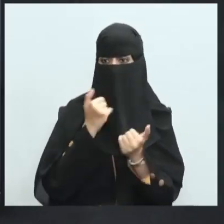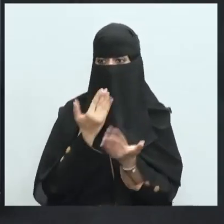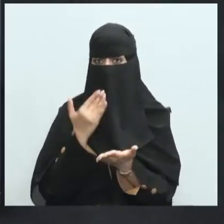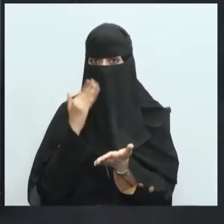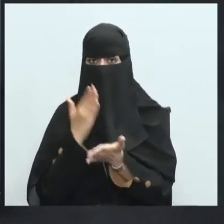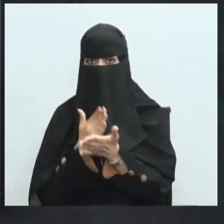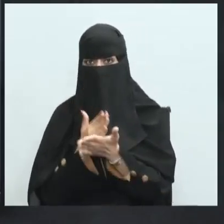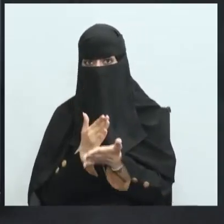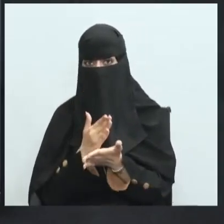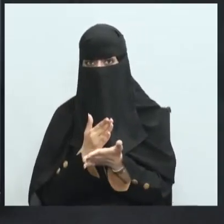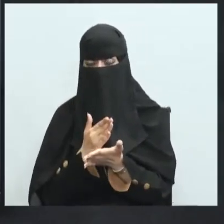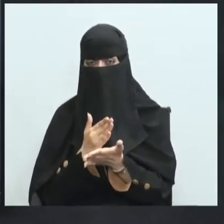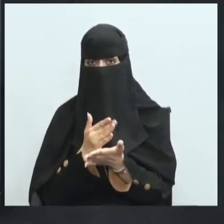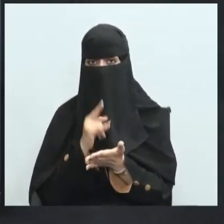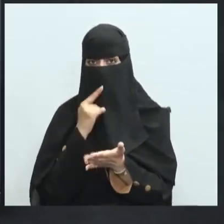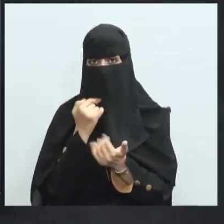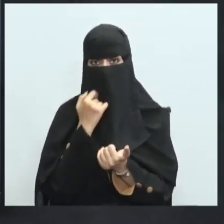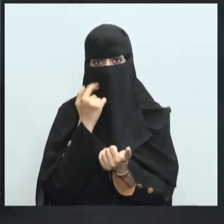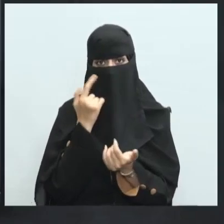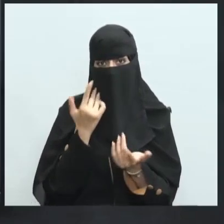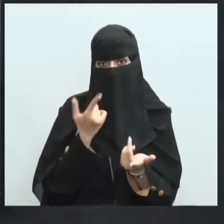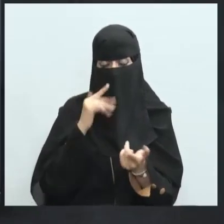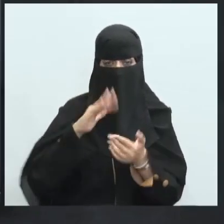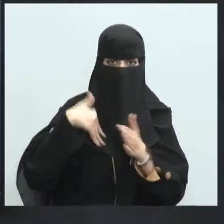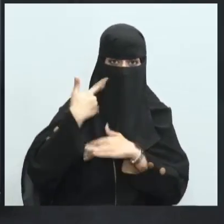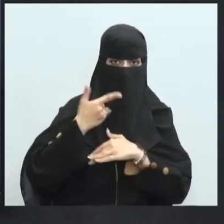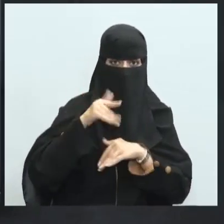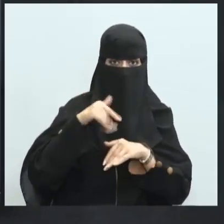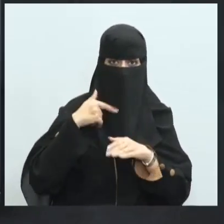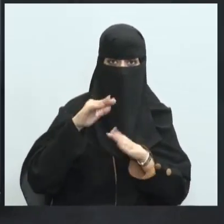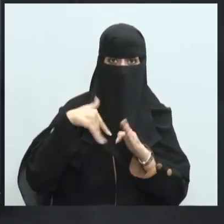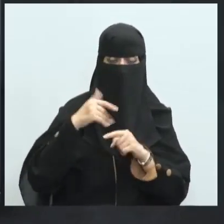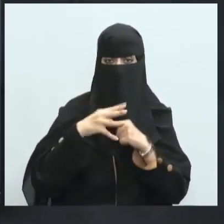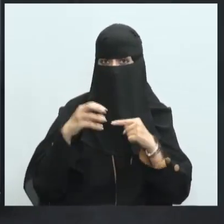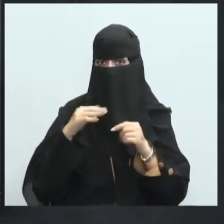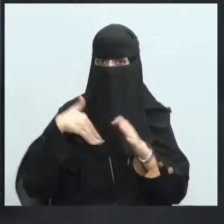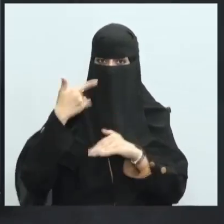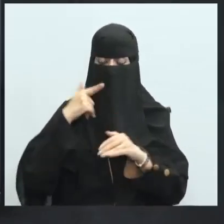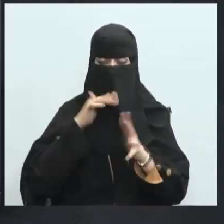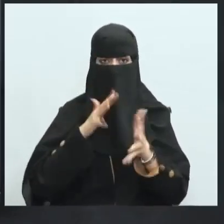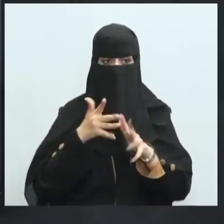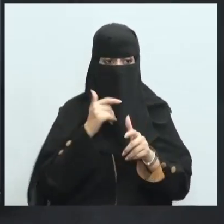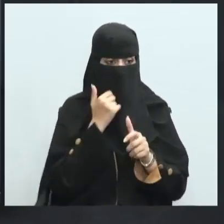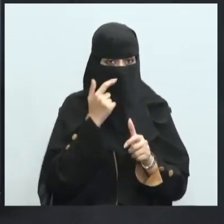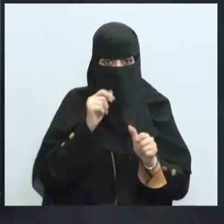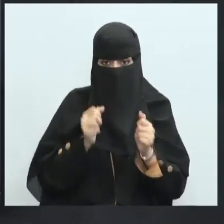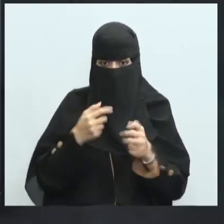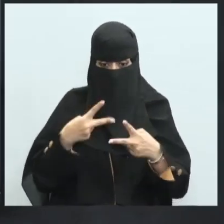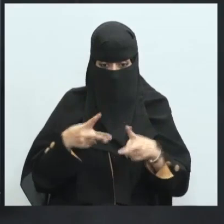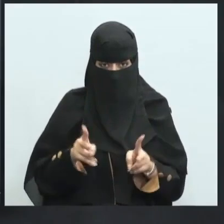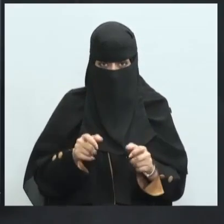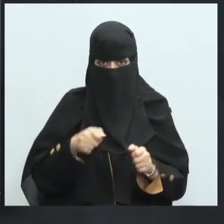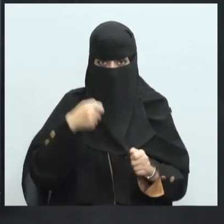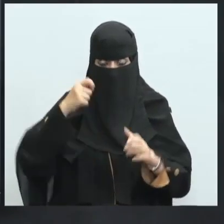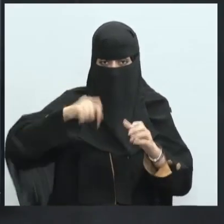تلك الرخصه لا شك انه ربما نتج عن ذلك اثار سلبيه لانه لربما لم يكن